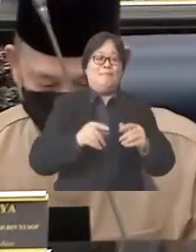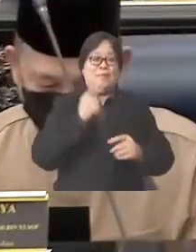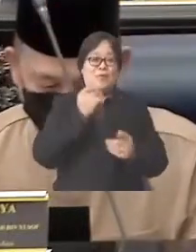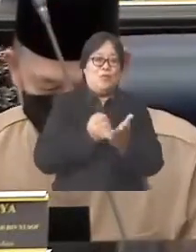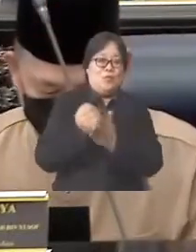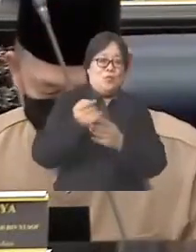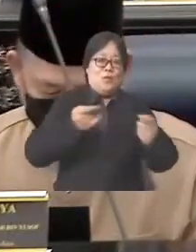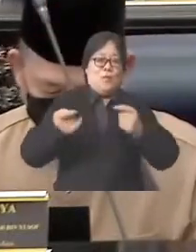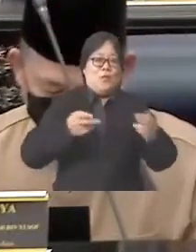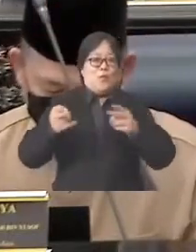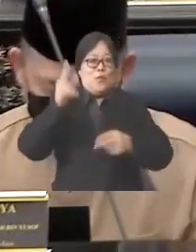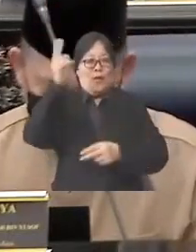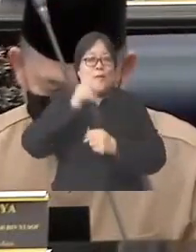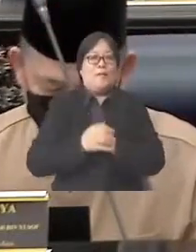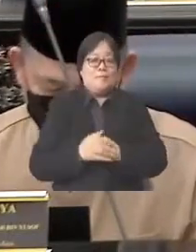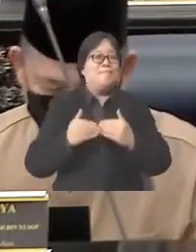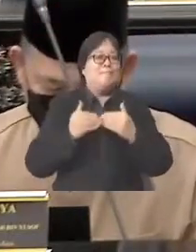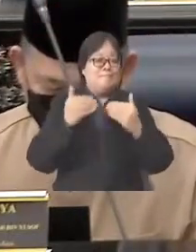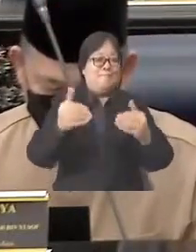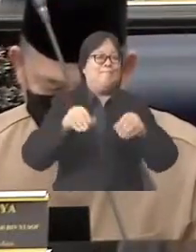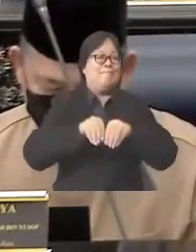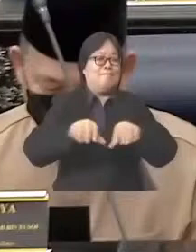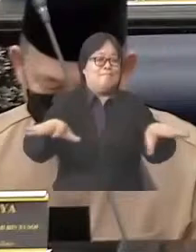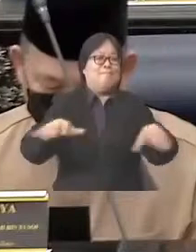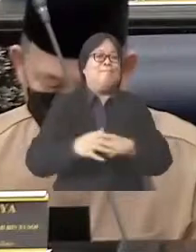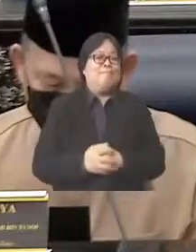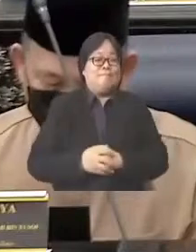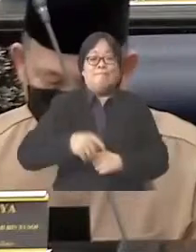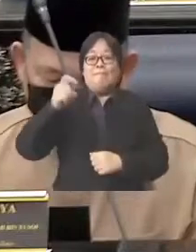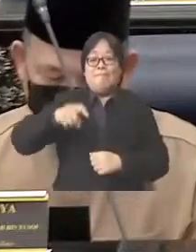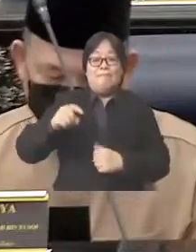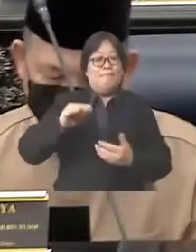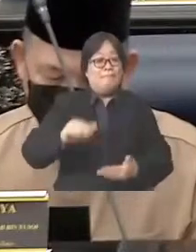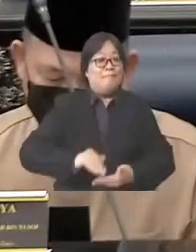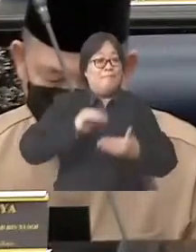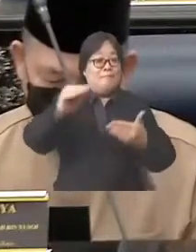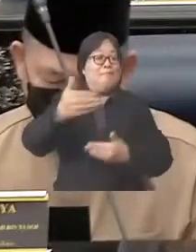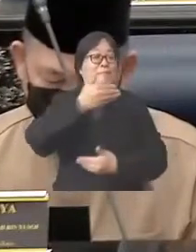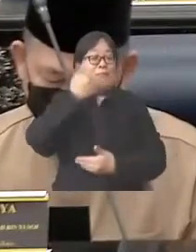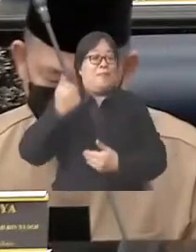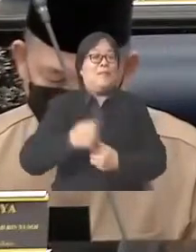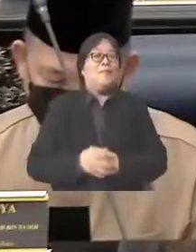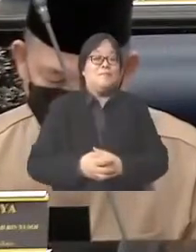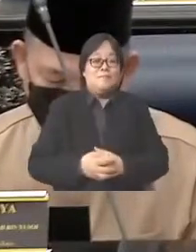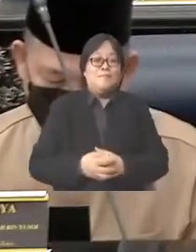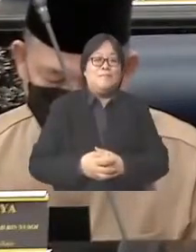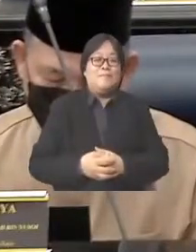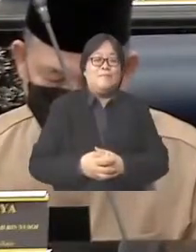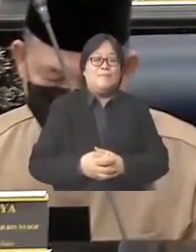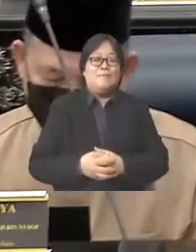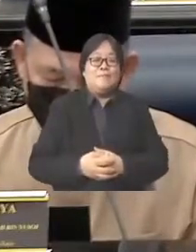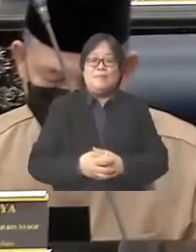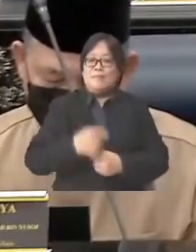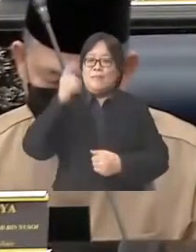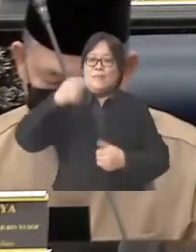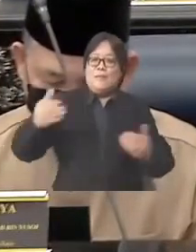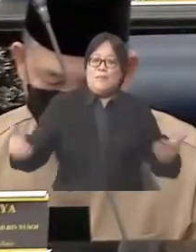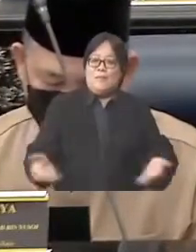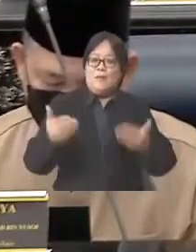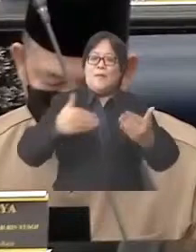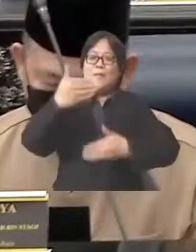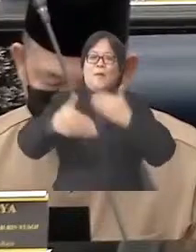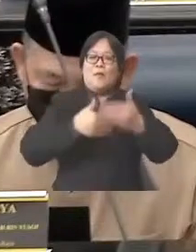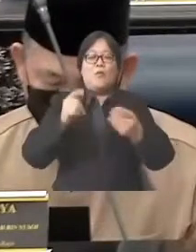ketulusan tak diurus kerjaan akan terus di pergi bagi memastikan penyampaian terbaik kepada rakyat bagi memacu